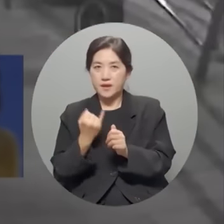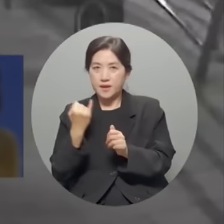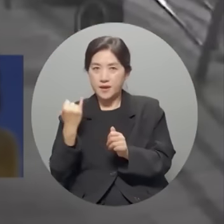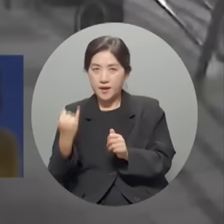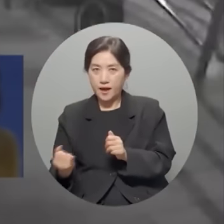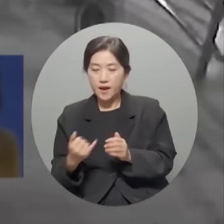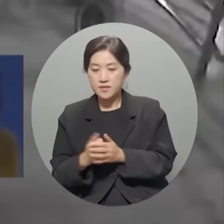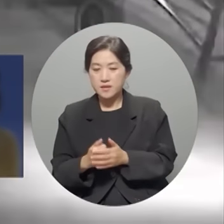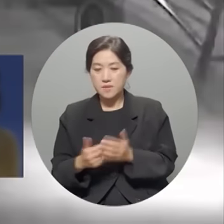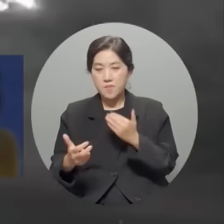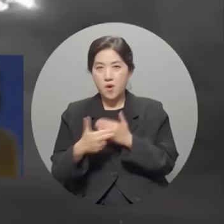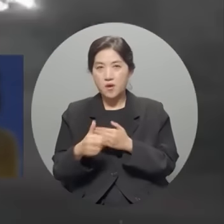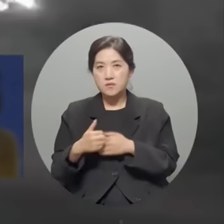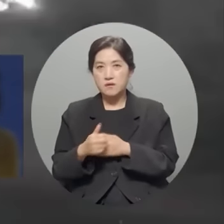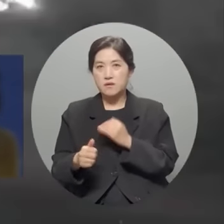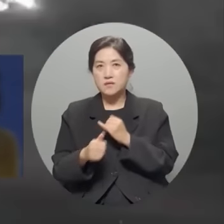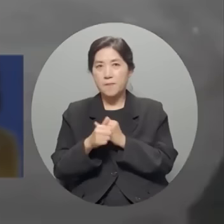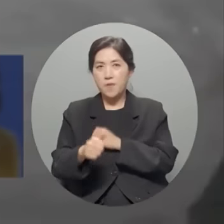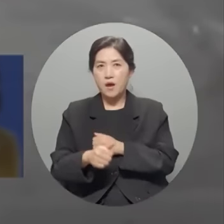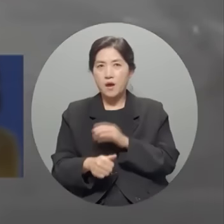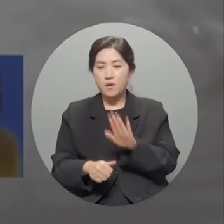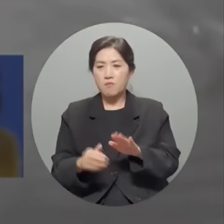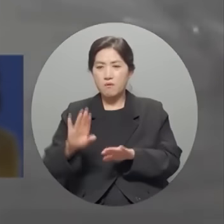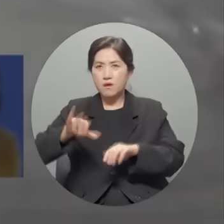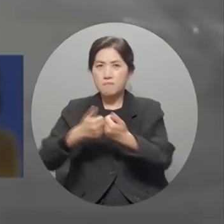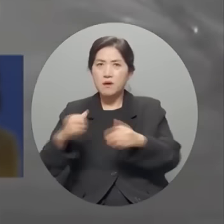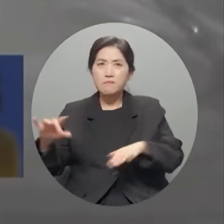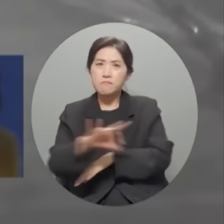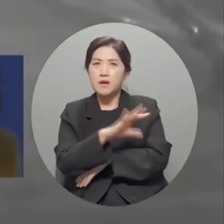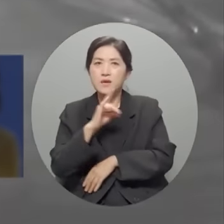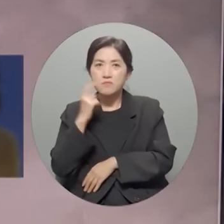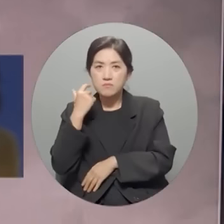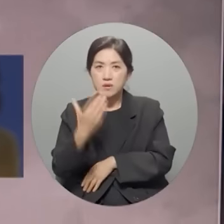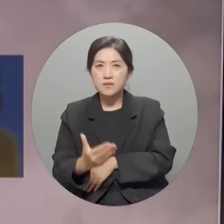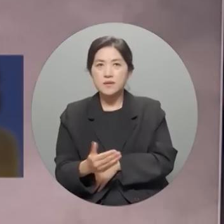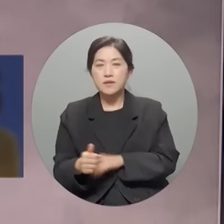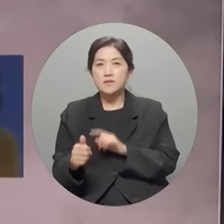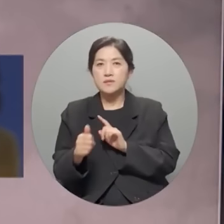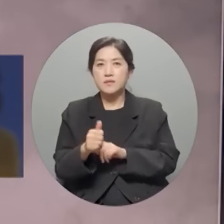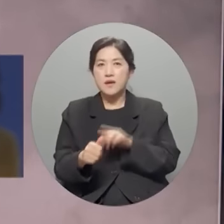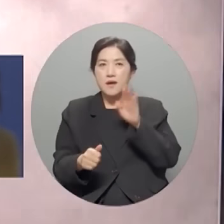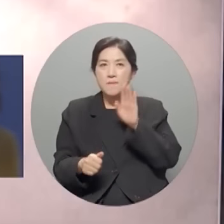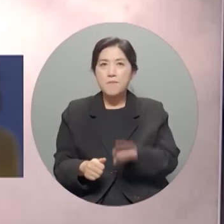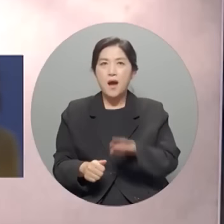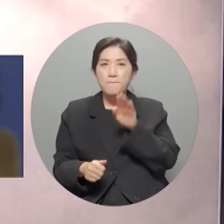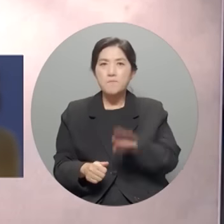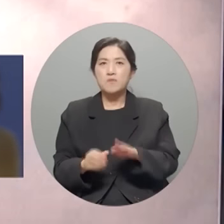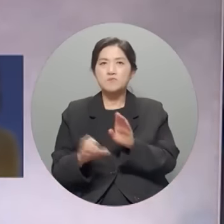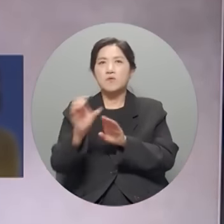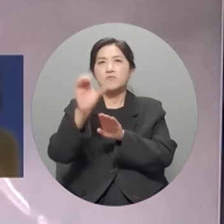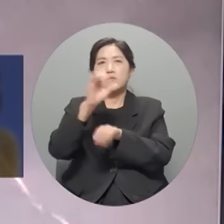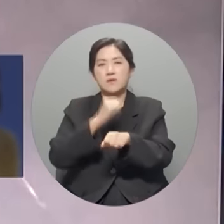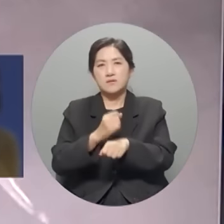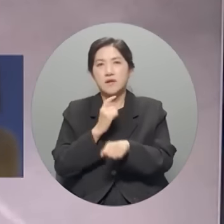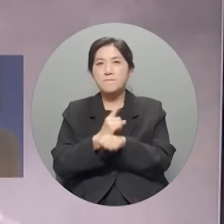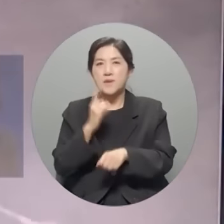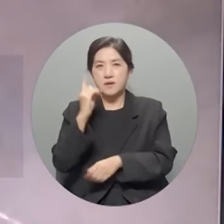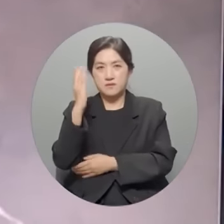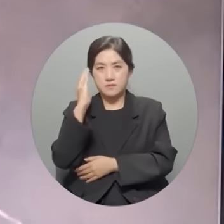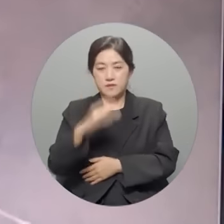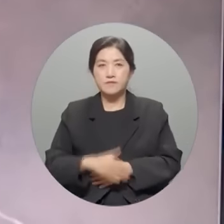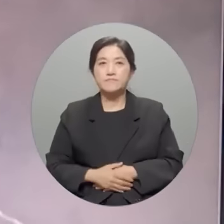씨는 병원에서 남편에게 왜 그렇게 역주행을 했냐고 물었는데 차 씨가 밟을수록 가속이 돼서라고 답했다고 전한